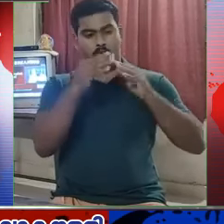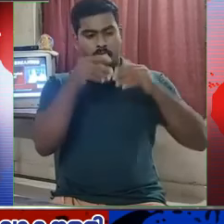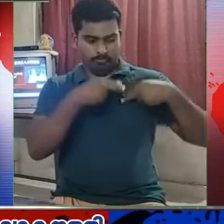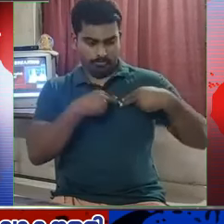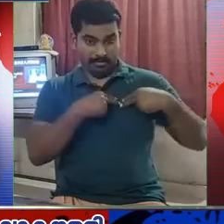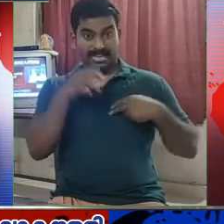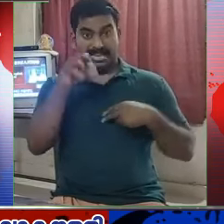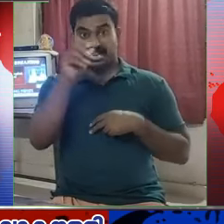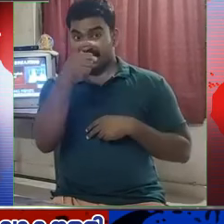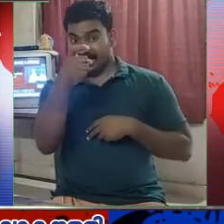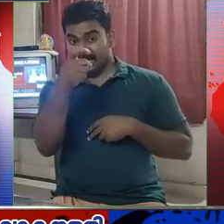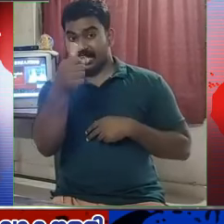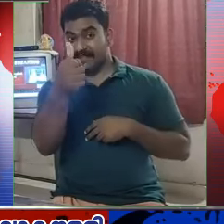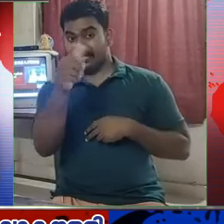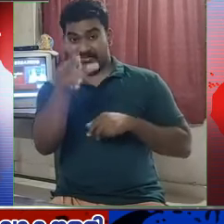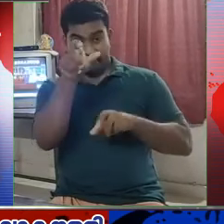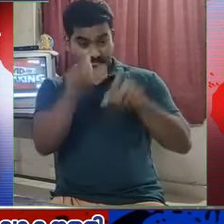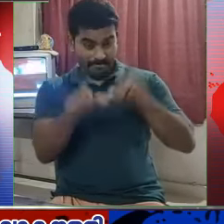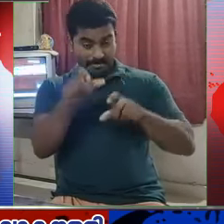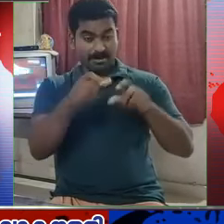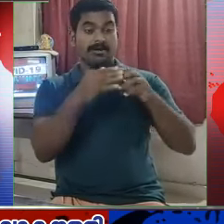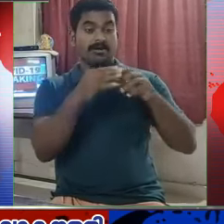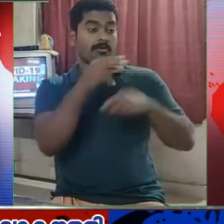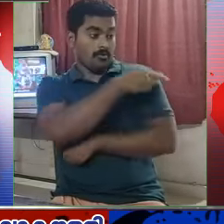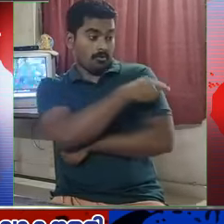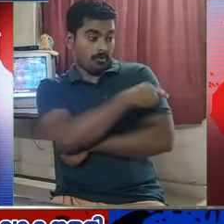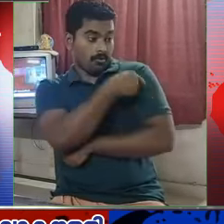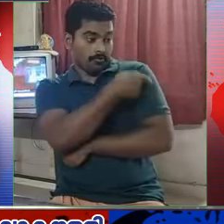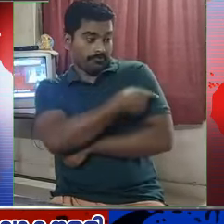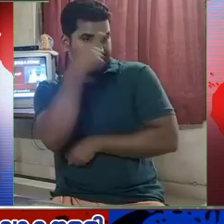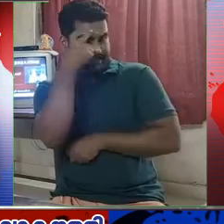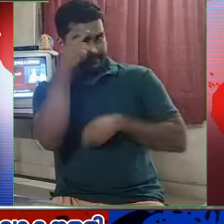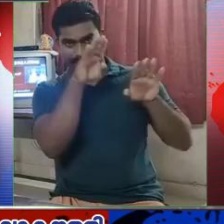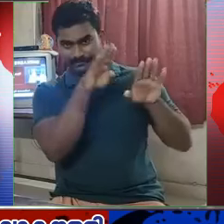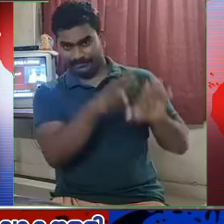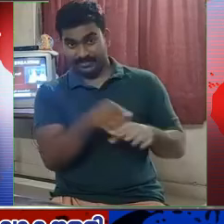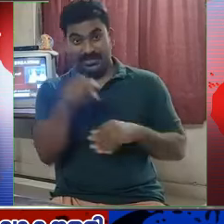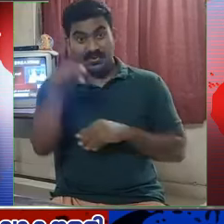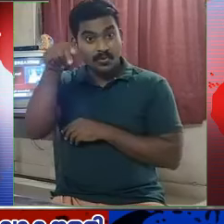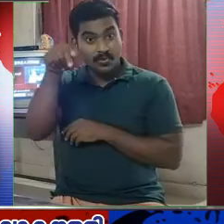കലവറയില്ലാതെ നമുക്ക് വീണ്ടും വീണ്ടും അഭിനന്ദിക്കാം.